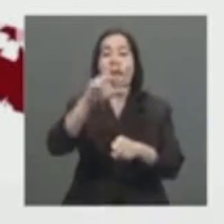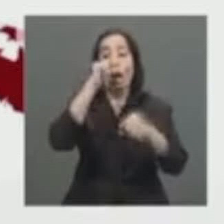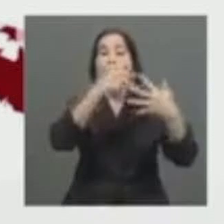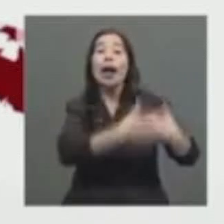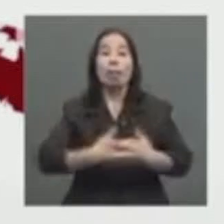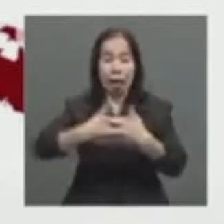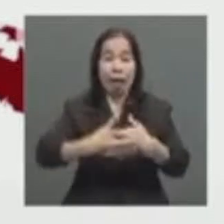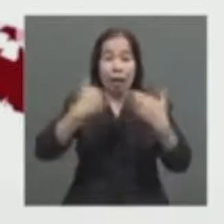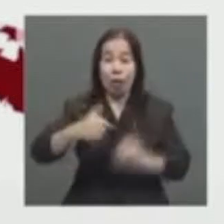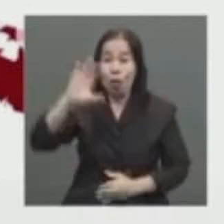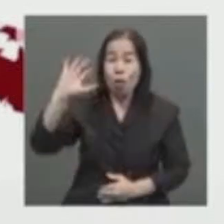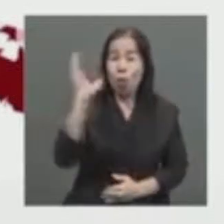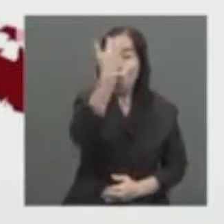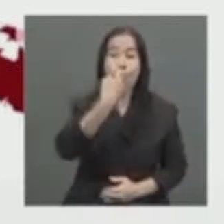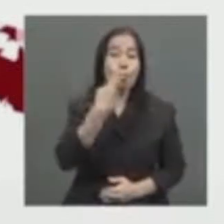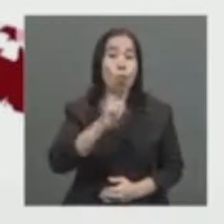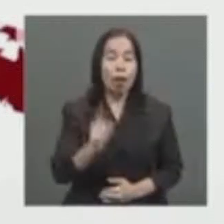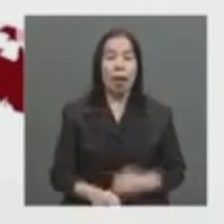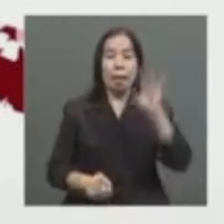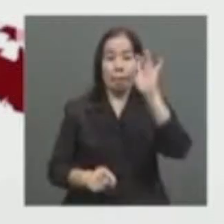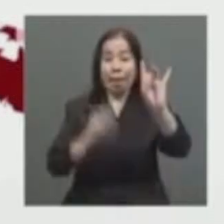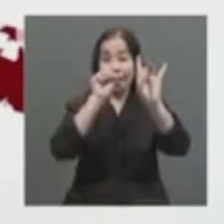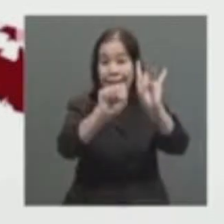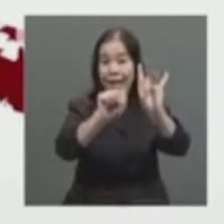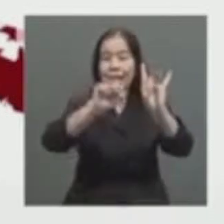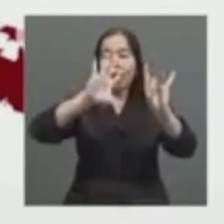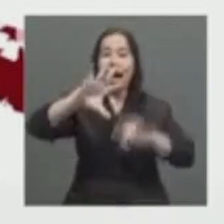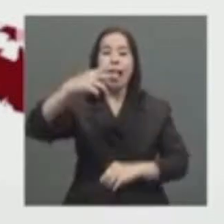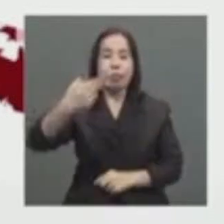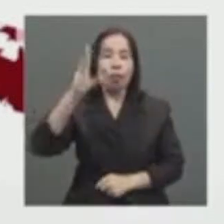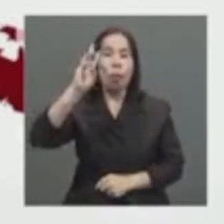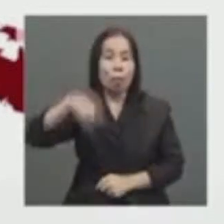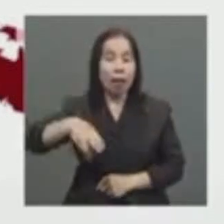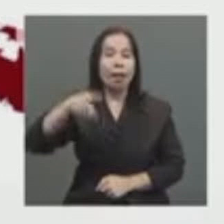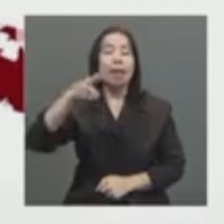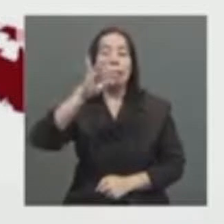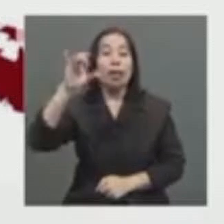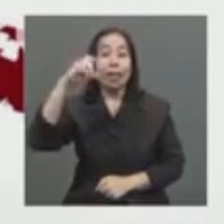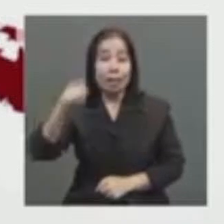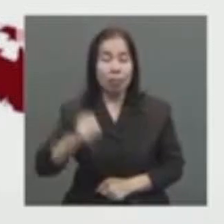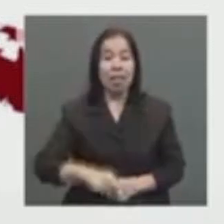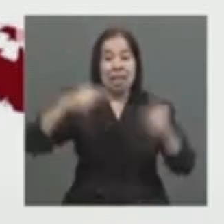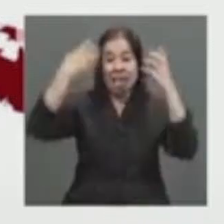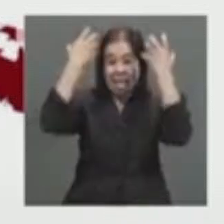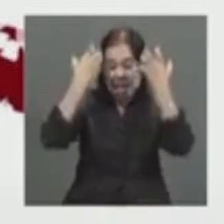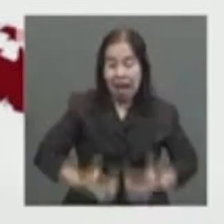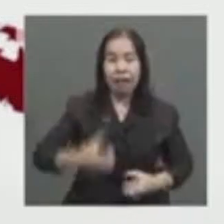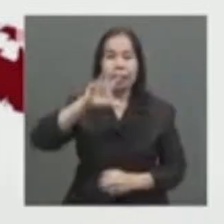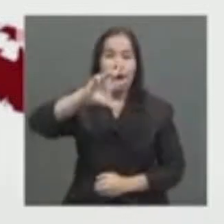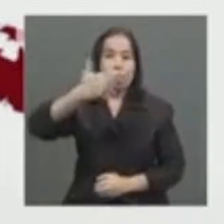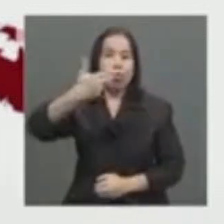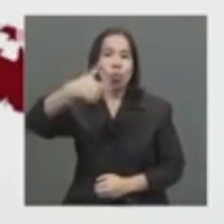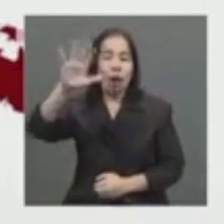ต่อสถานการณ์ของโลกนะครับเป็นเรื่องที่เราต้องมารับรู้กันนะครับจะเห็นภาพนี้นะครับสีแดงแล้วก็จากเดินนี้แดงธรรมดาตอนหลังมาเขาต้องไปเพิ่มเป็นสีออกดำไปแล้วนะครับแดงจนกระทั่งเป็นแบ่งเลือดหมูไปแล้วเคสที่ยืนยันตอนนี้รวมทั่วโลก856909 10นะครับแล้วก็ก็ร้ายที่หนักคือ32209